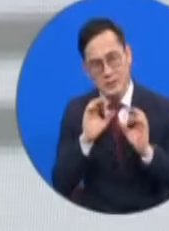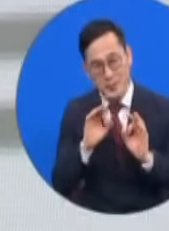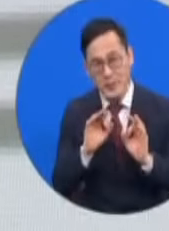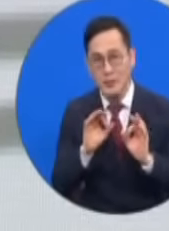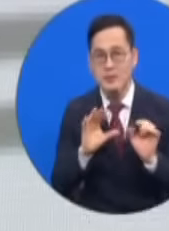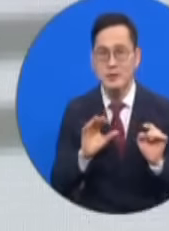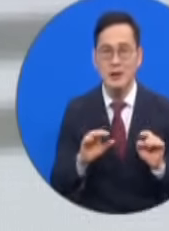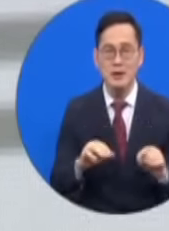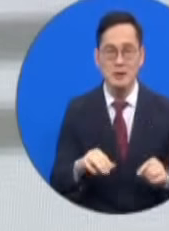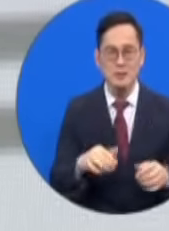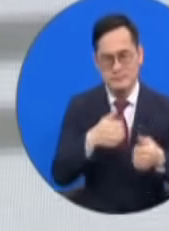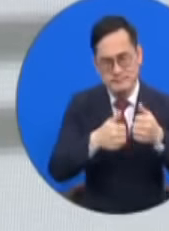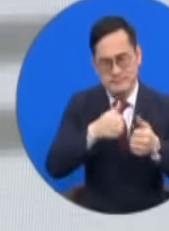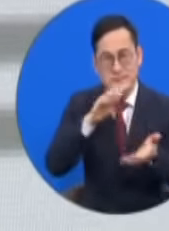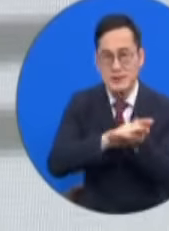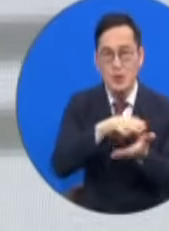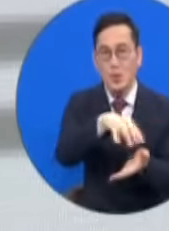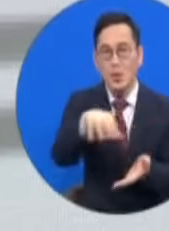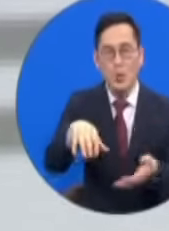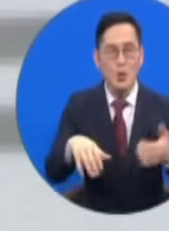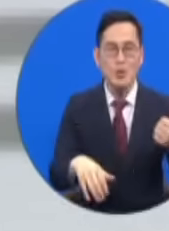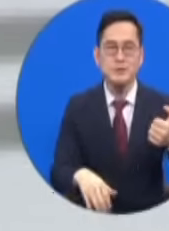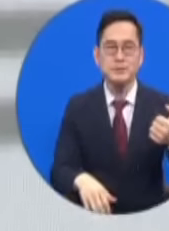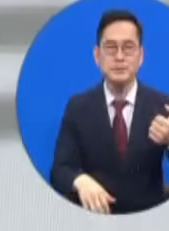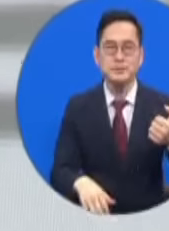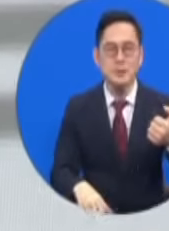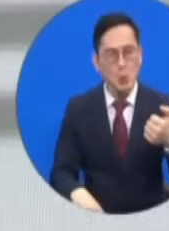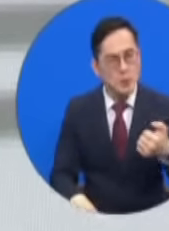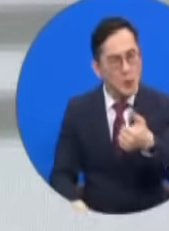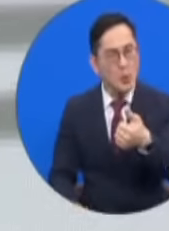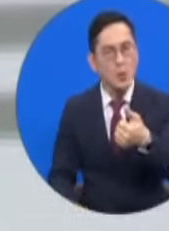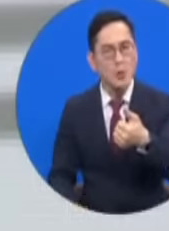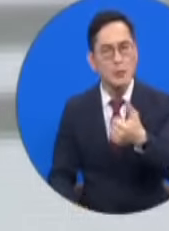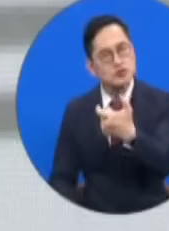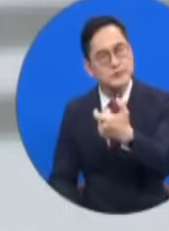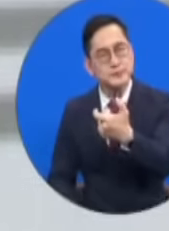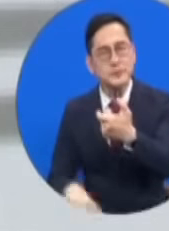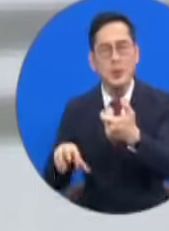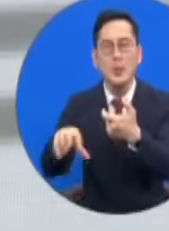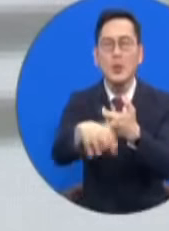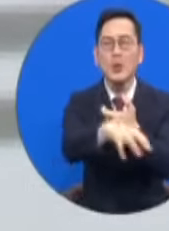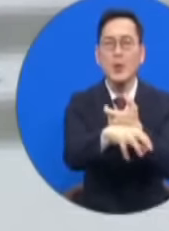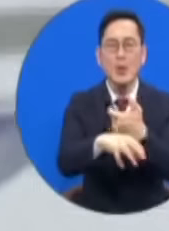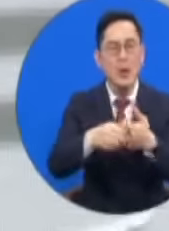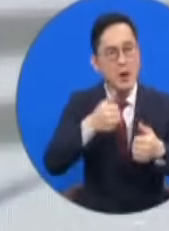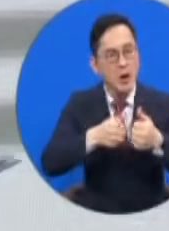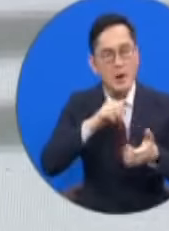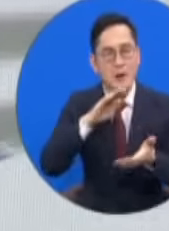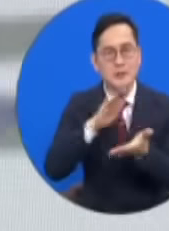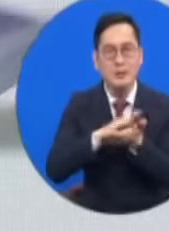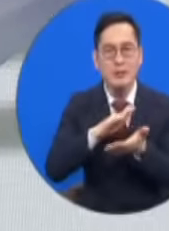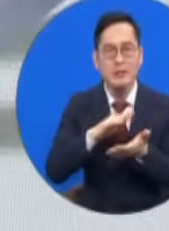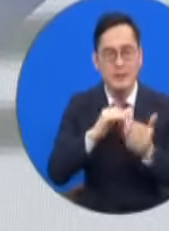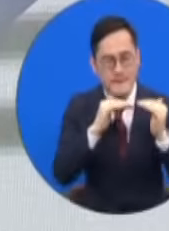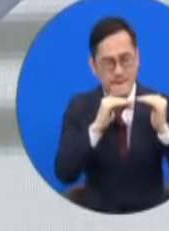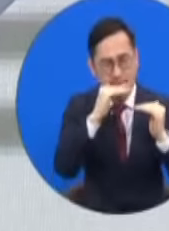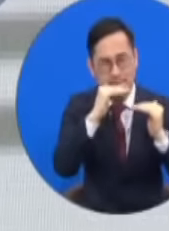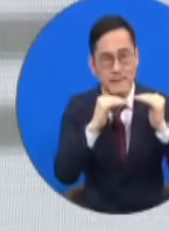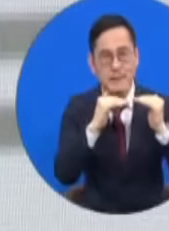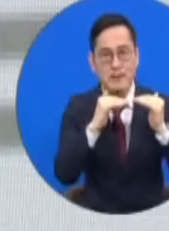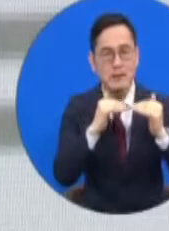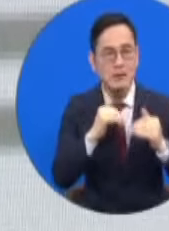55곳, 이제는 60곳으로 격전지가 늘었다, 이런 말도 나왔습니다. 격전지가 늘었다라는 것은 그만큼